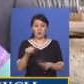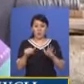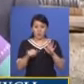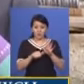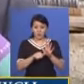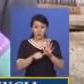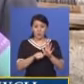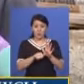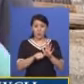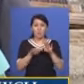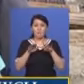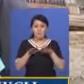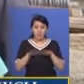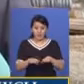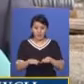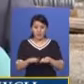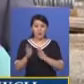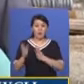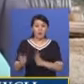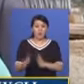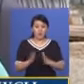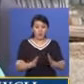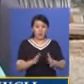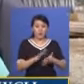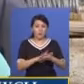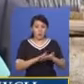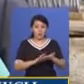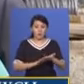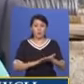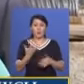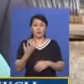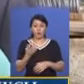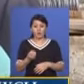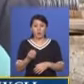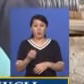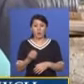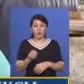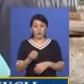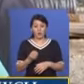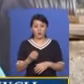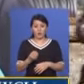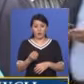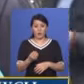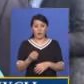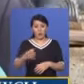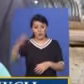306 орны бар жатақхананың құрылысы жалғасуда. Және де осы